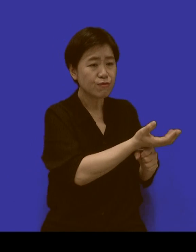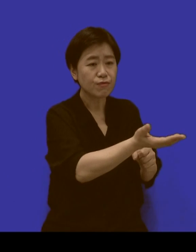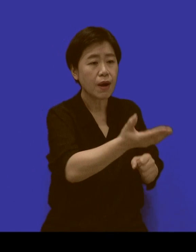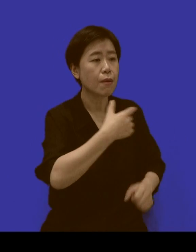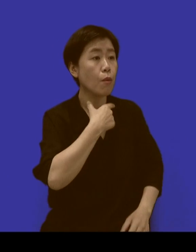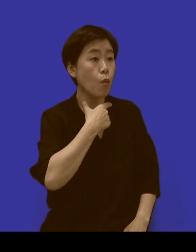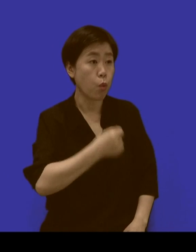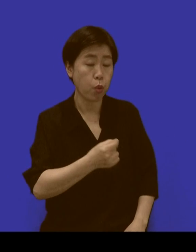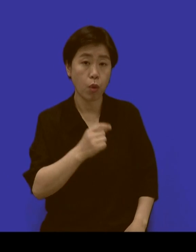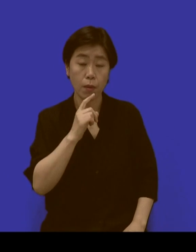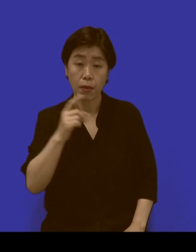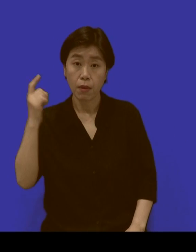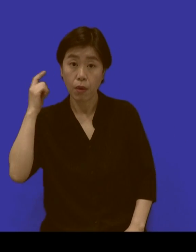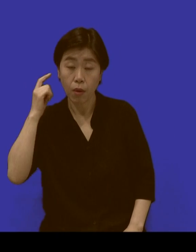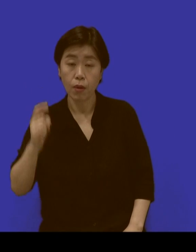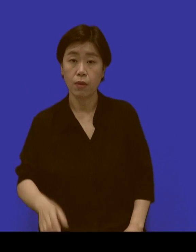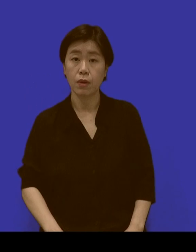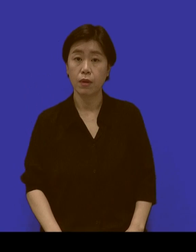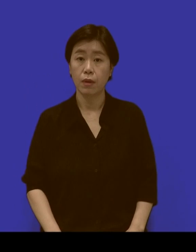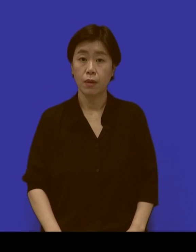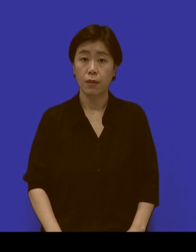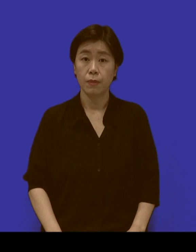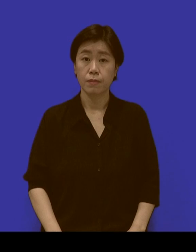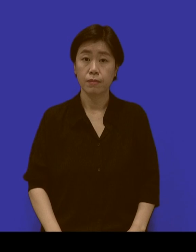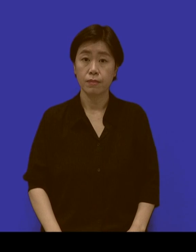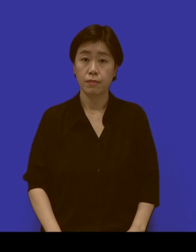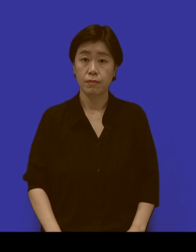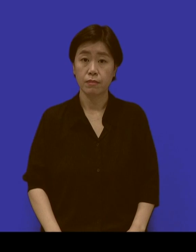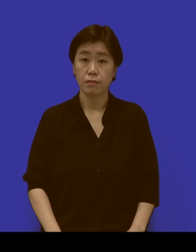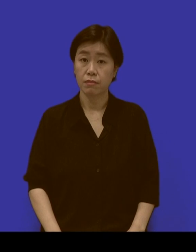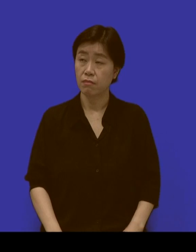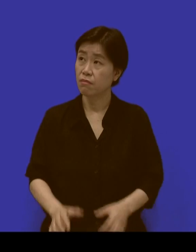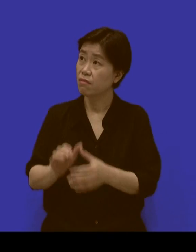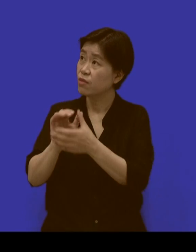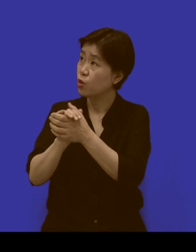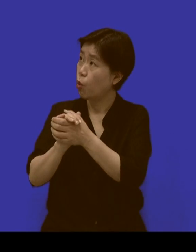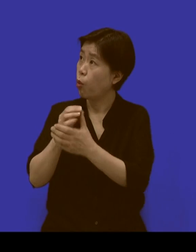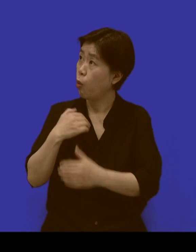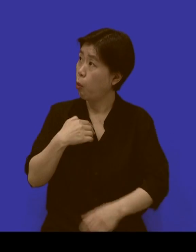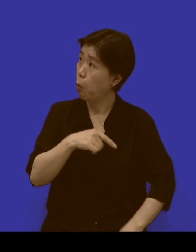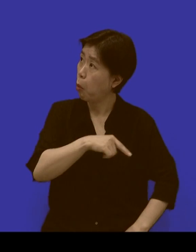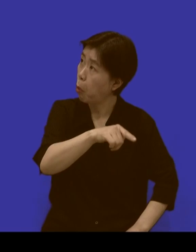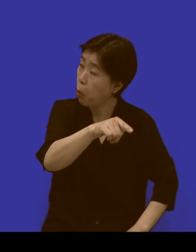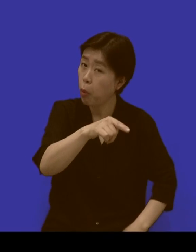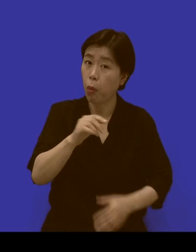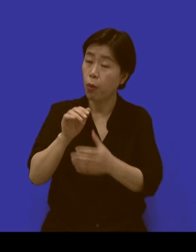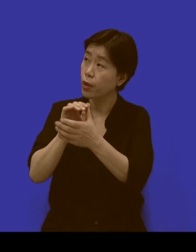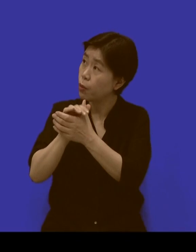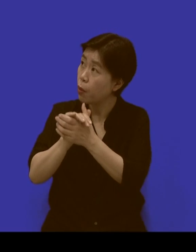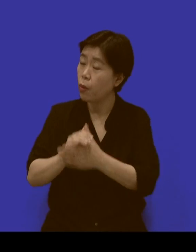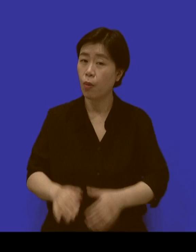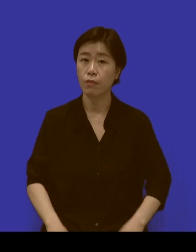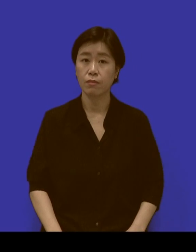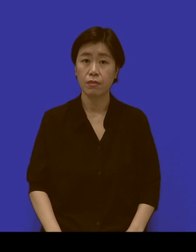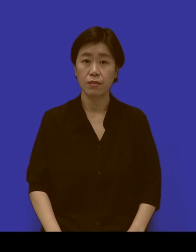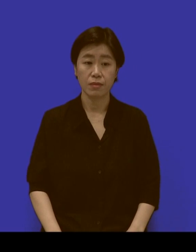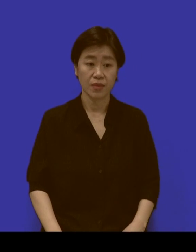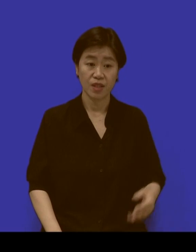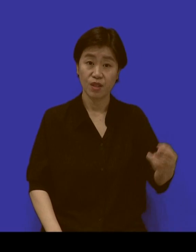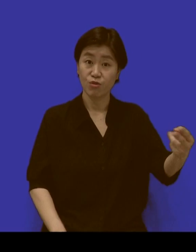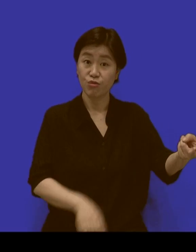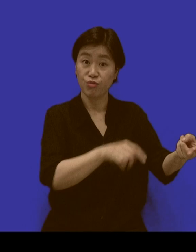싶단다. 예. 그런 말씀을 하시는 거예요. 그래서 예. 제가 기도요? 예. 그분 근육질에 문신 있는